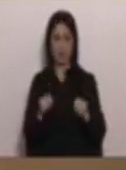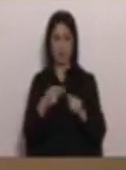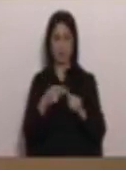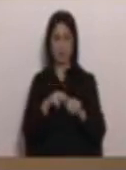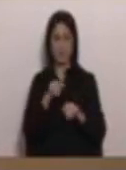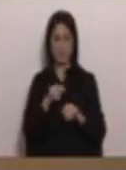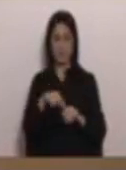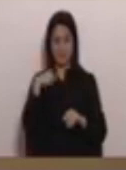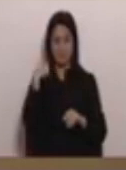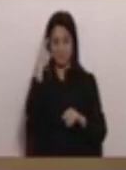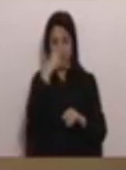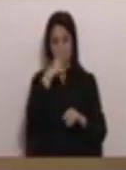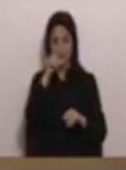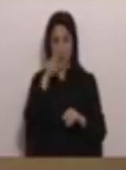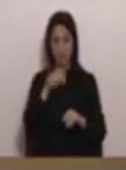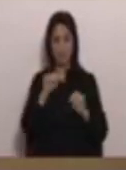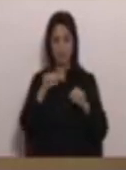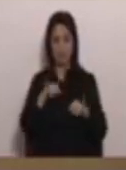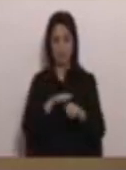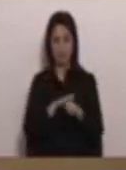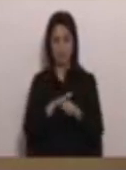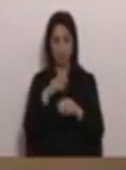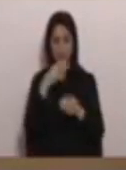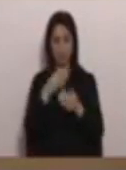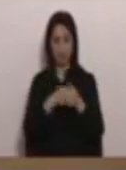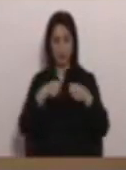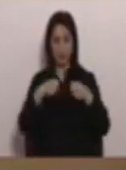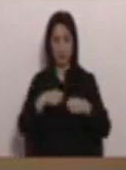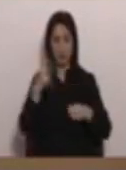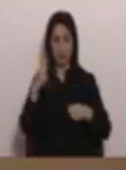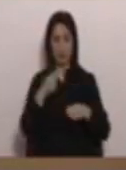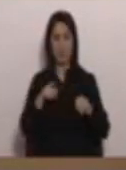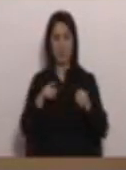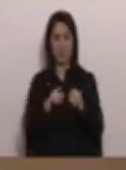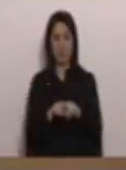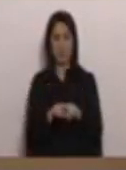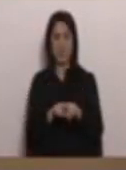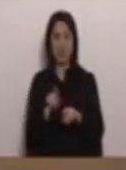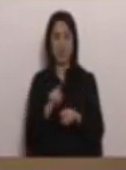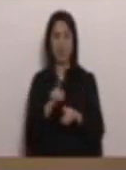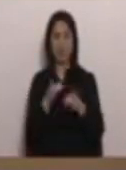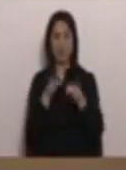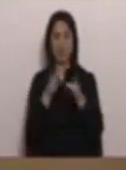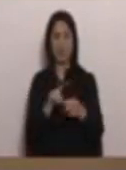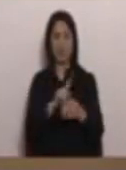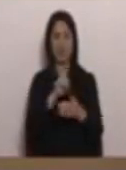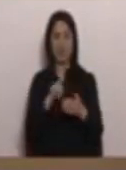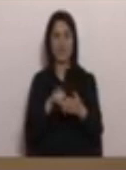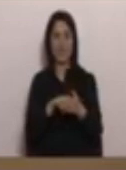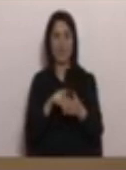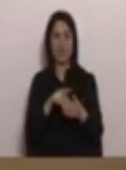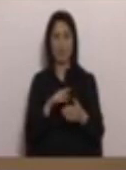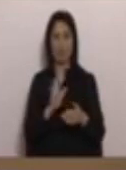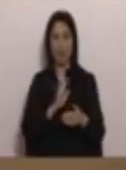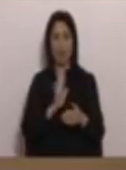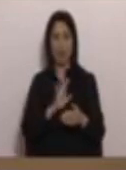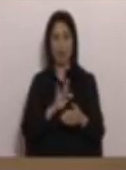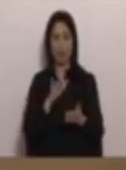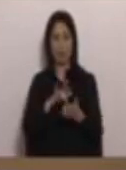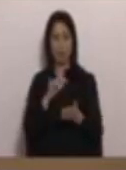რომ მაჟორიტარმა შეძლოს და შეასრულოს საკუთარი უფლებამოსილება ისე, რომ უბრალოდ კითხვები არ იყოს მოსახლეობის